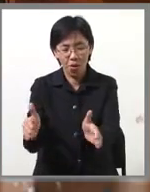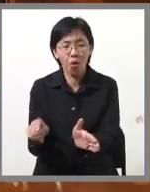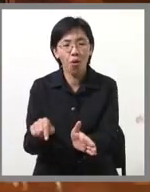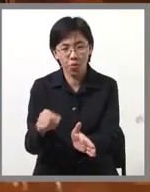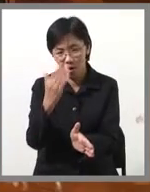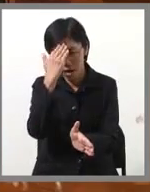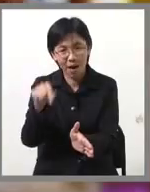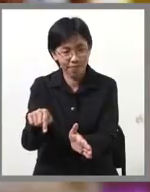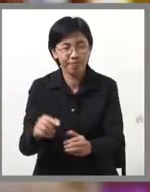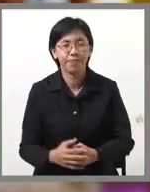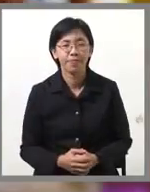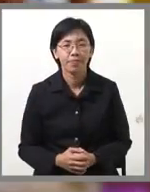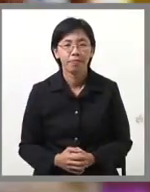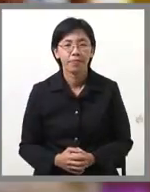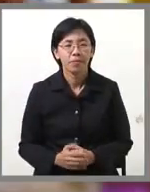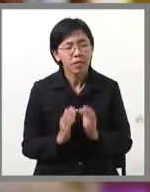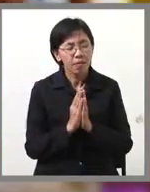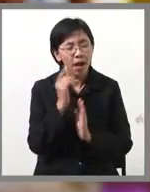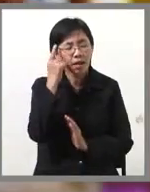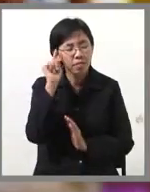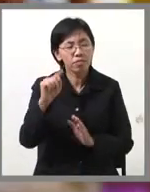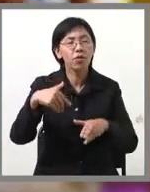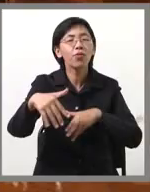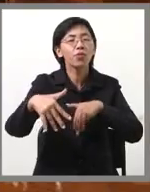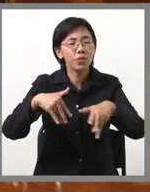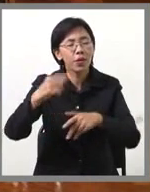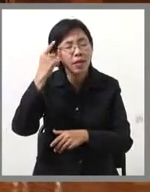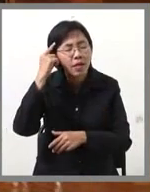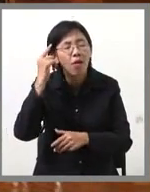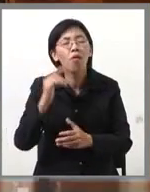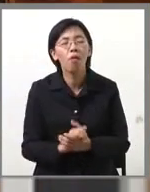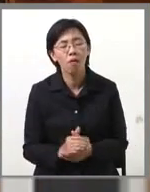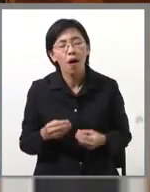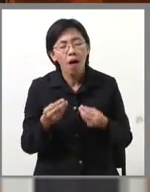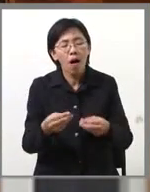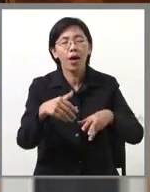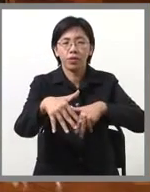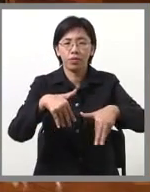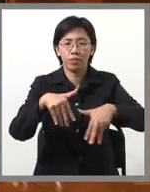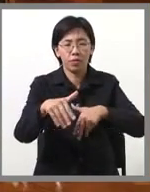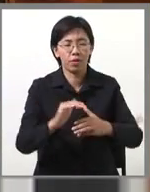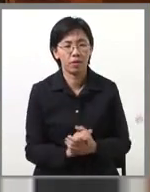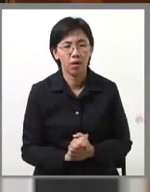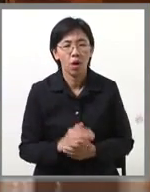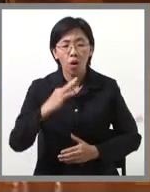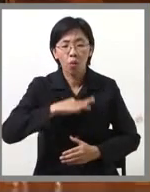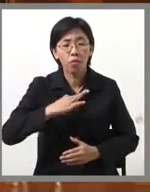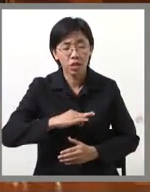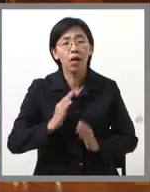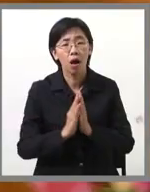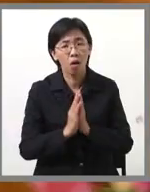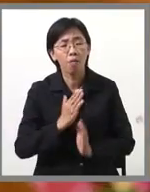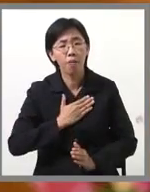อไว้ข้างหน้าเนี่ย หลวงพ่อก็ยังนึกถึงชาวบ้านนะคะ ก็คือคิดให ้ วันนั้นในความรู้สึกของหลวง